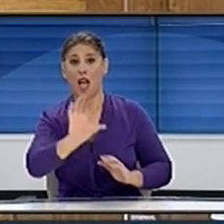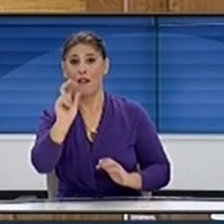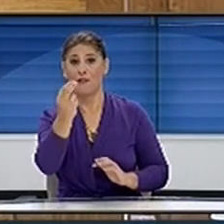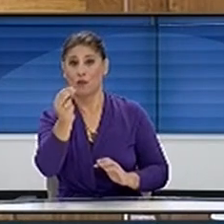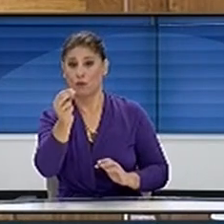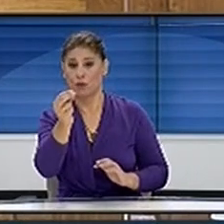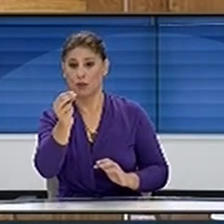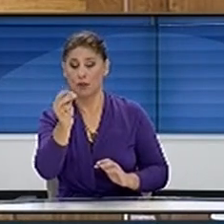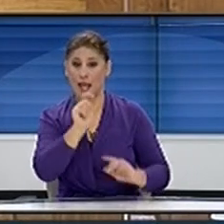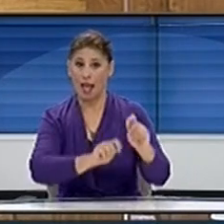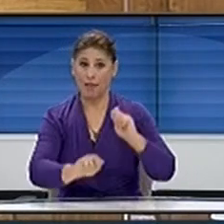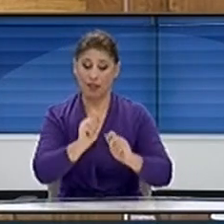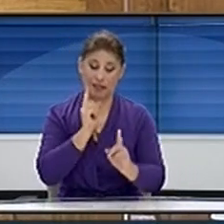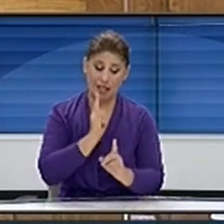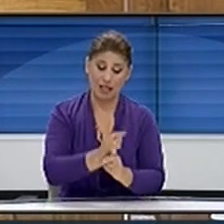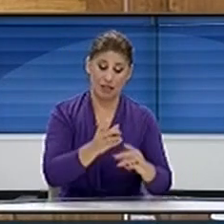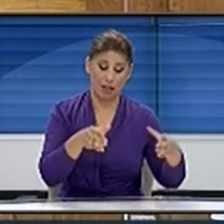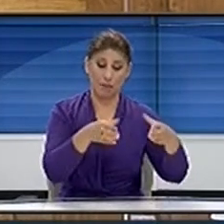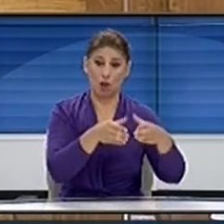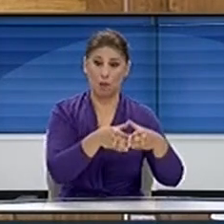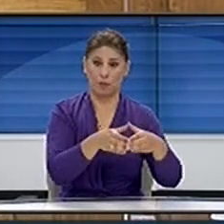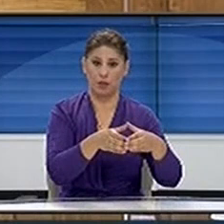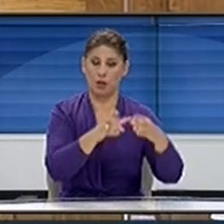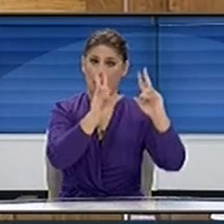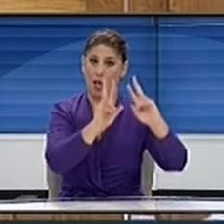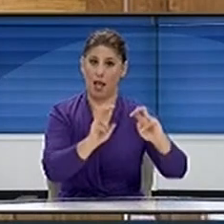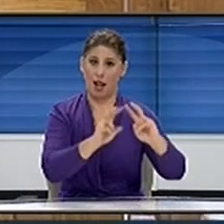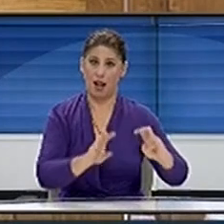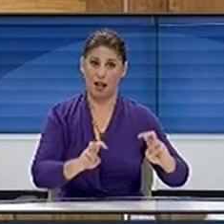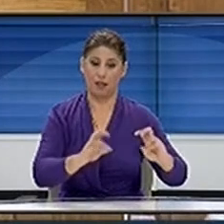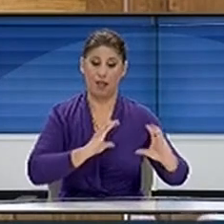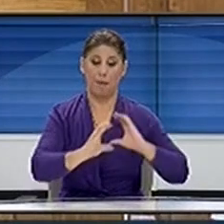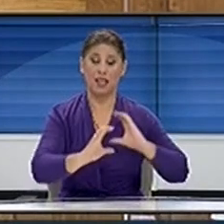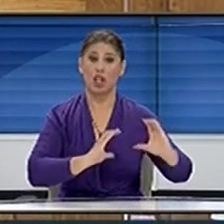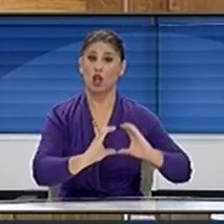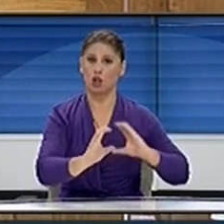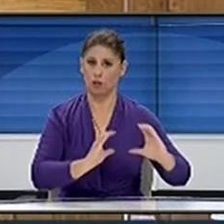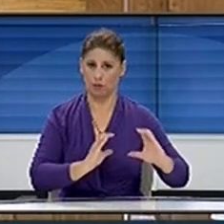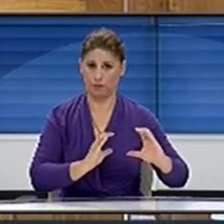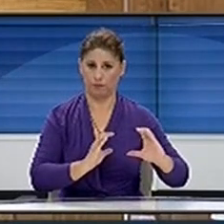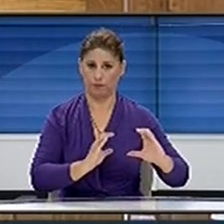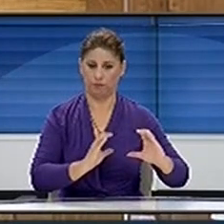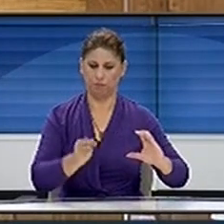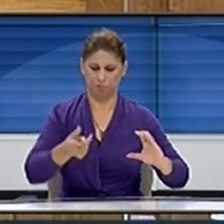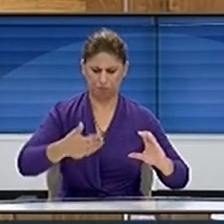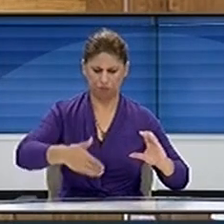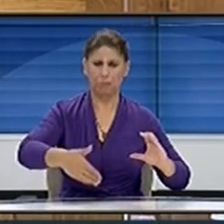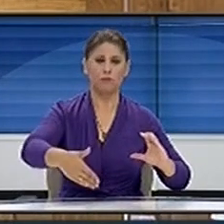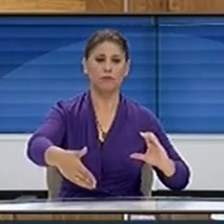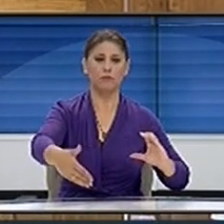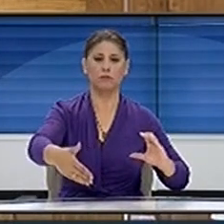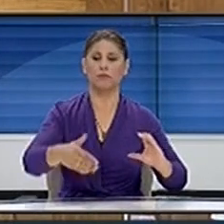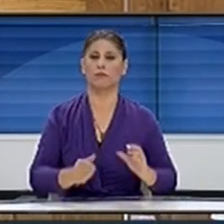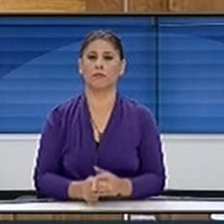Κοινοβούλιο συγκρότησε ειδική επιτροπή ελέγχου των επικοινωνιών. Και σε λίγο